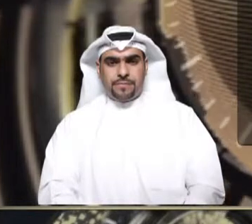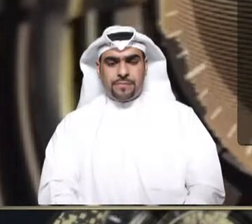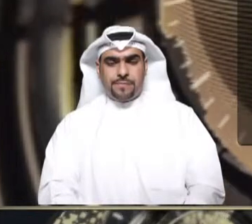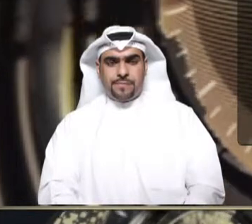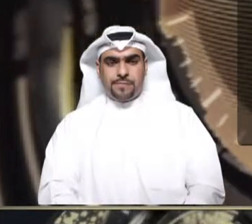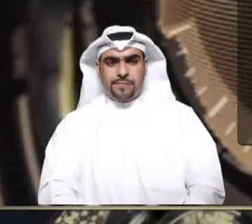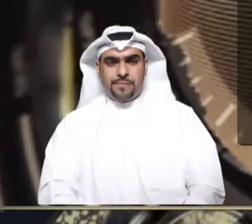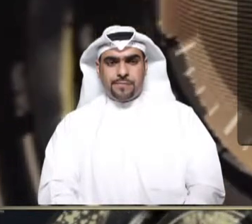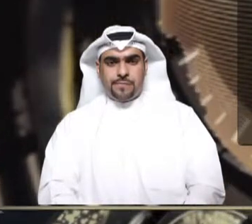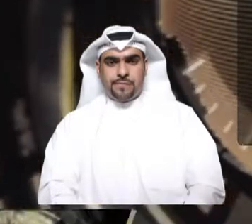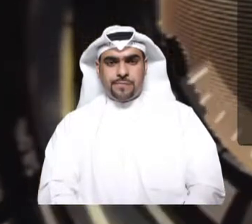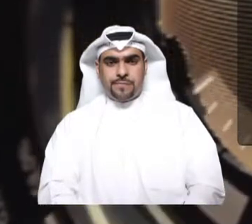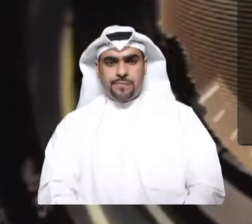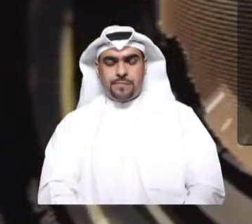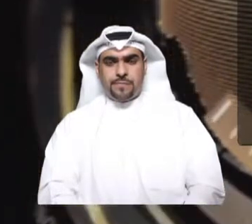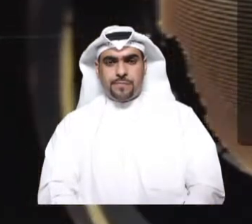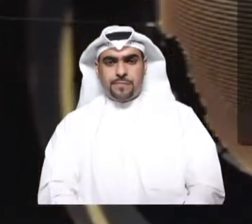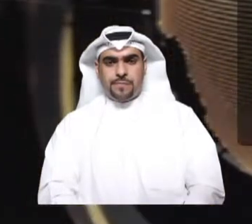الحسين.